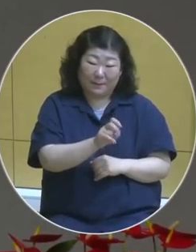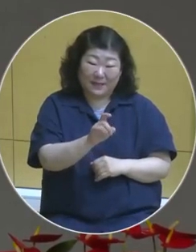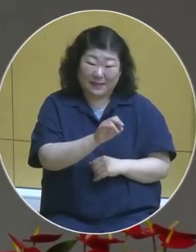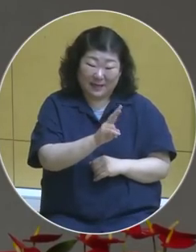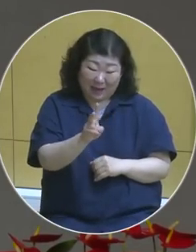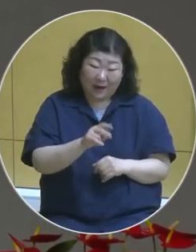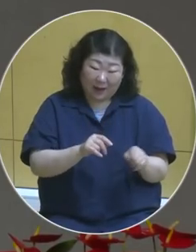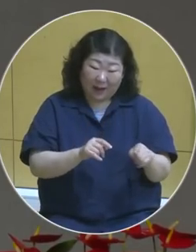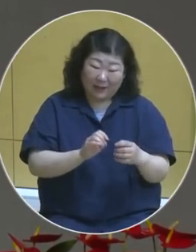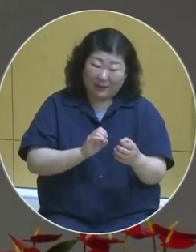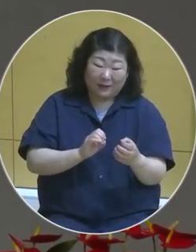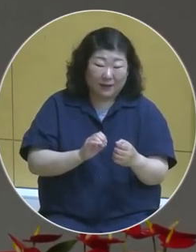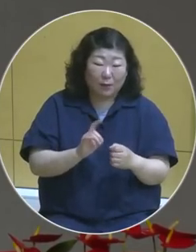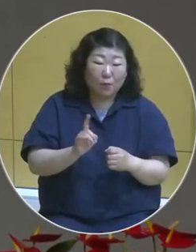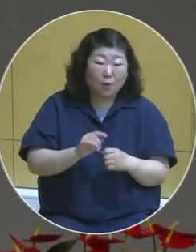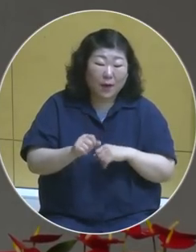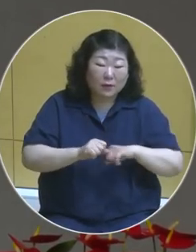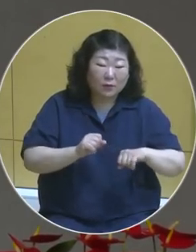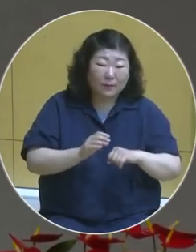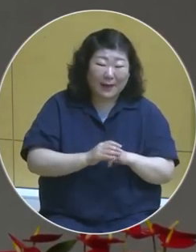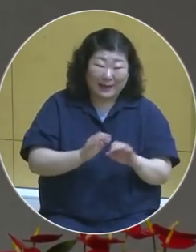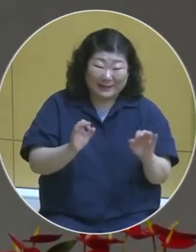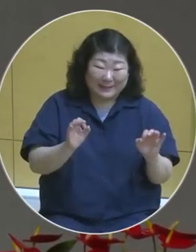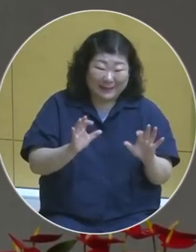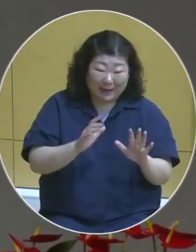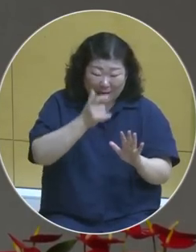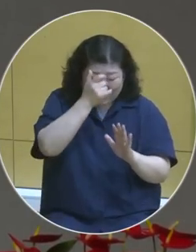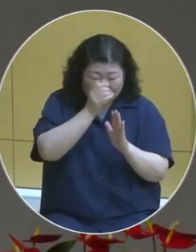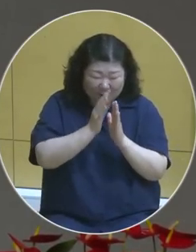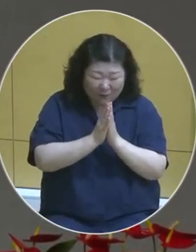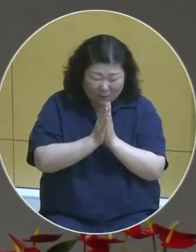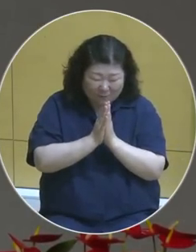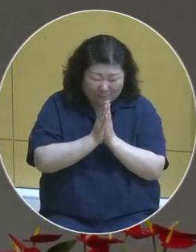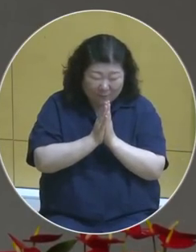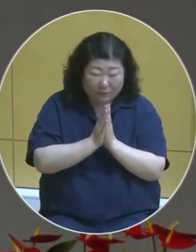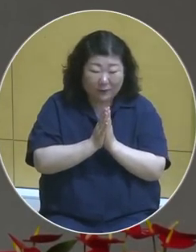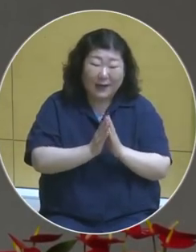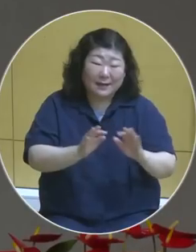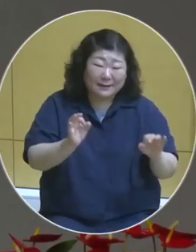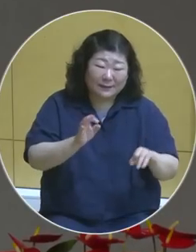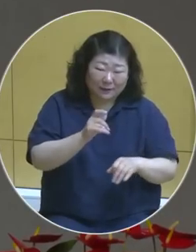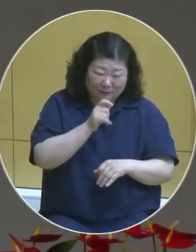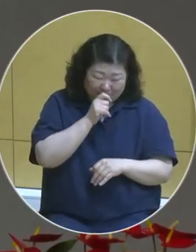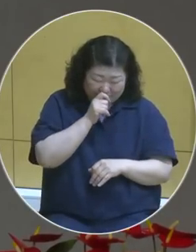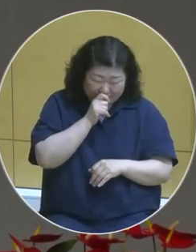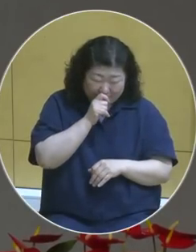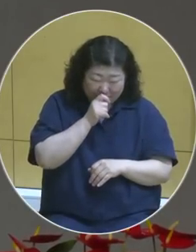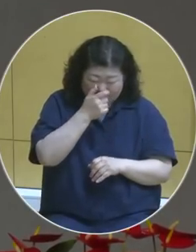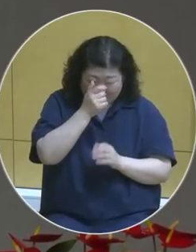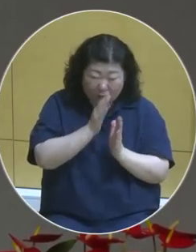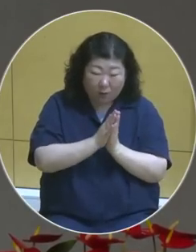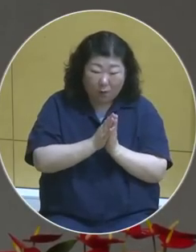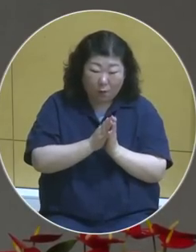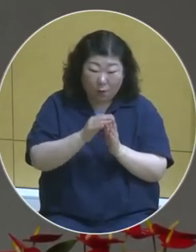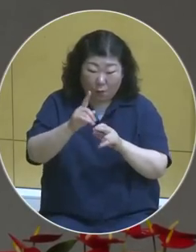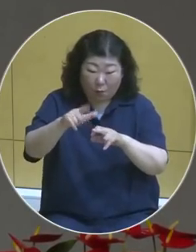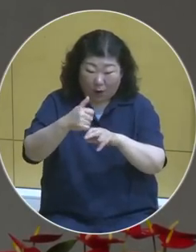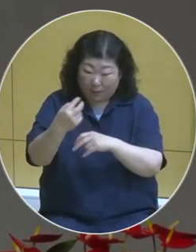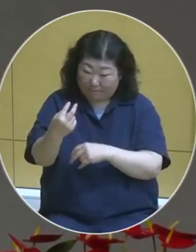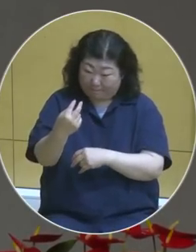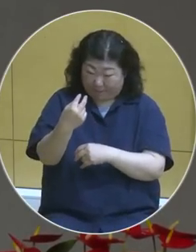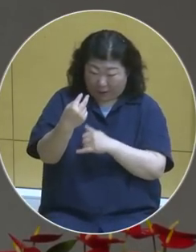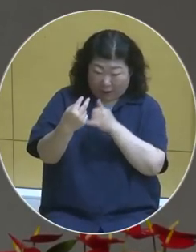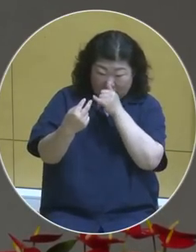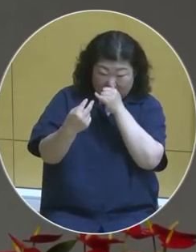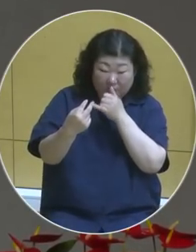잠시 묵도하고 그래야 됐습니다. 하늘에 하나님께 묵도하고 한번 생각해 보십시오. 왕이 보고 있어요. 그 다음에